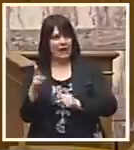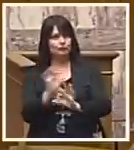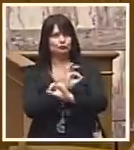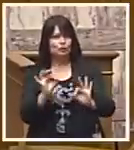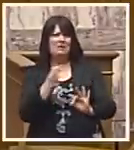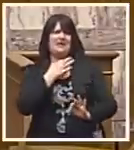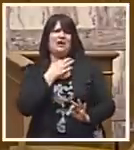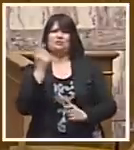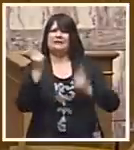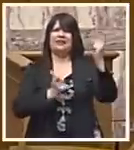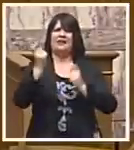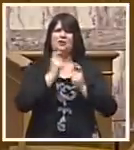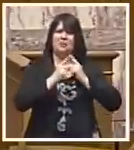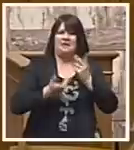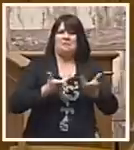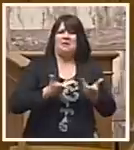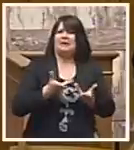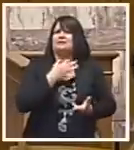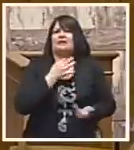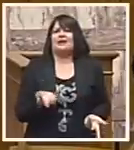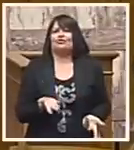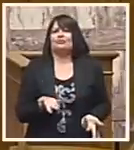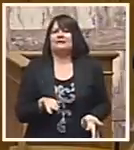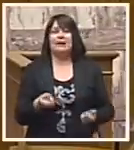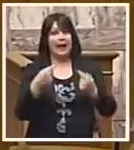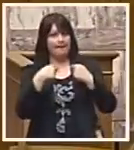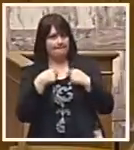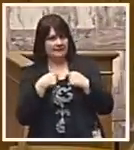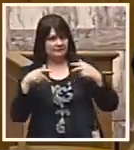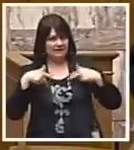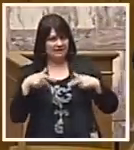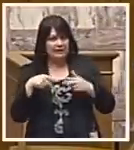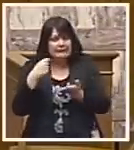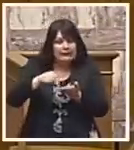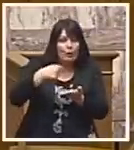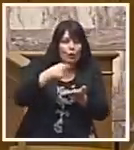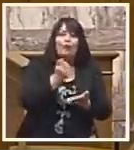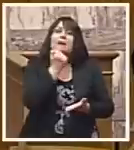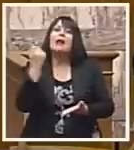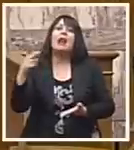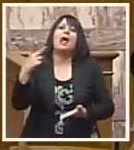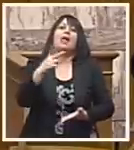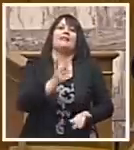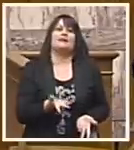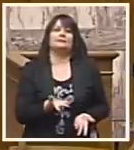Κανένα μνημόνιο. Εμείς η κυβέρνησή μας κλήθηκε να διορθώσει τα δικά σας λάθη.